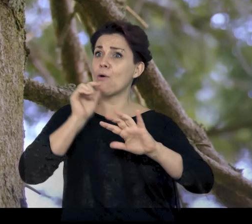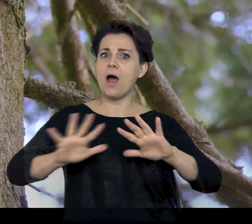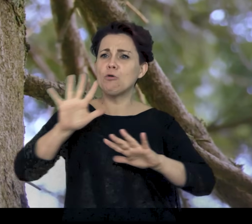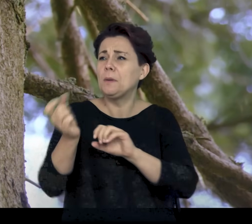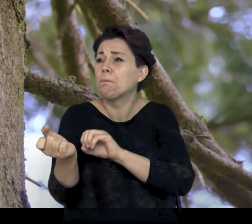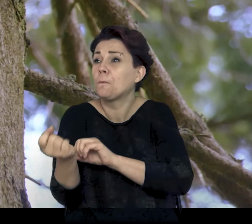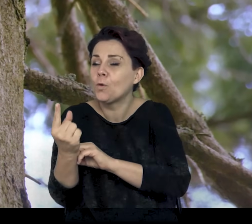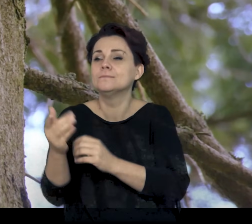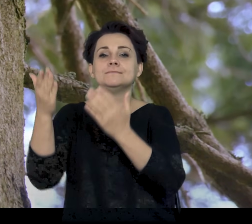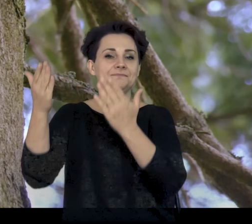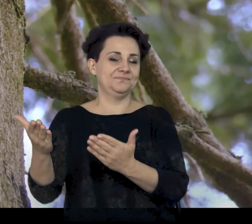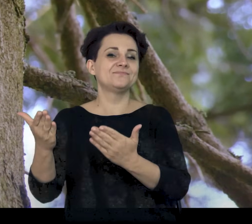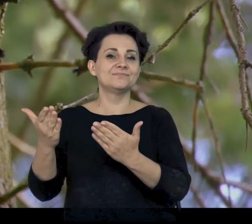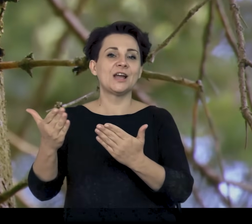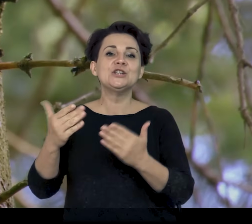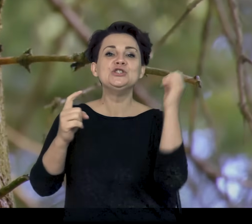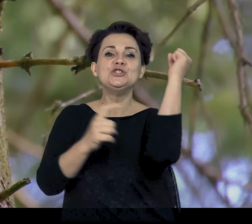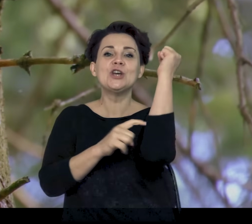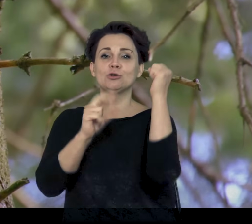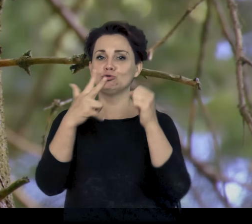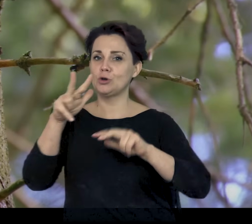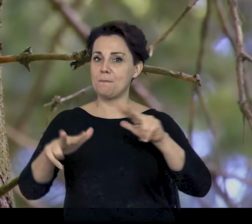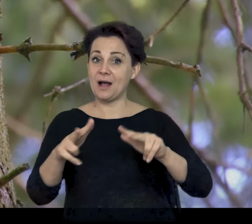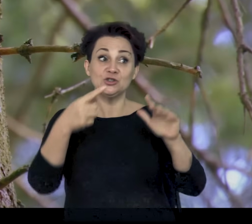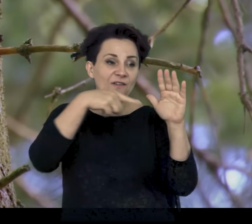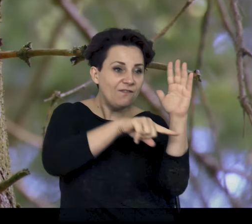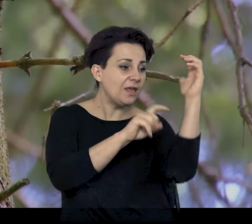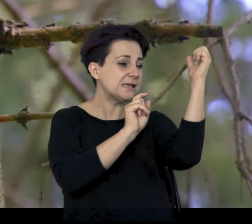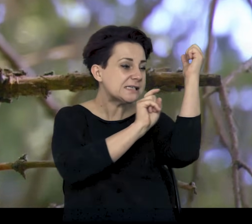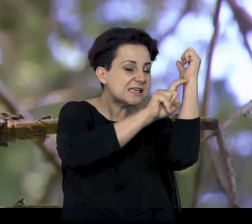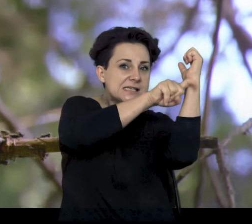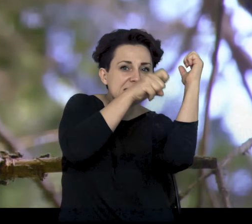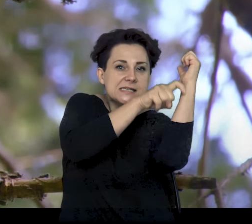dzięcioła trójpalczastego, który żywi się głównie larwami korników.